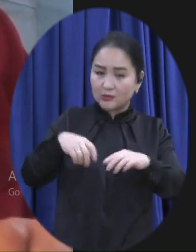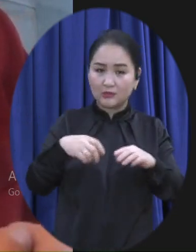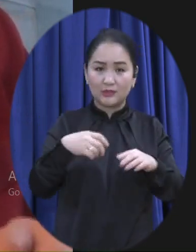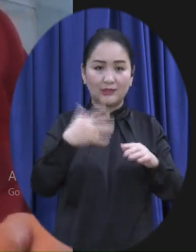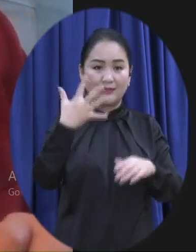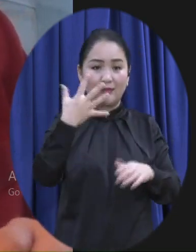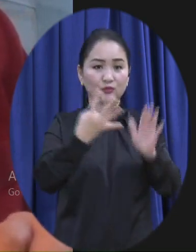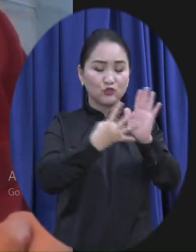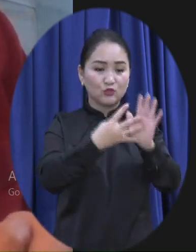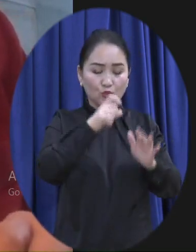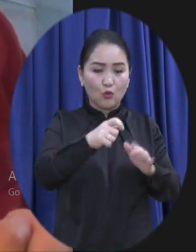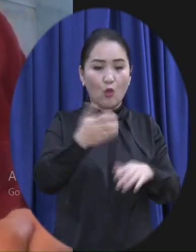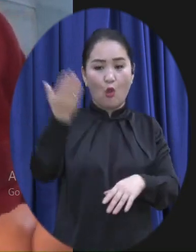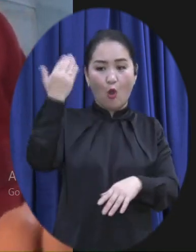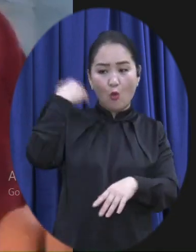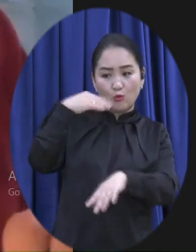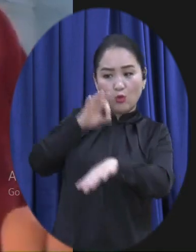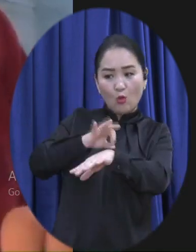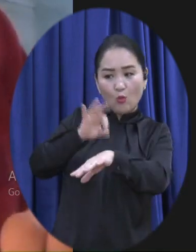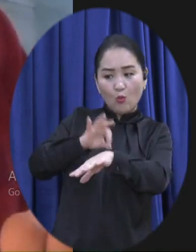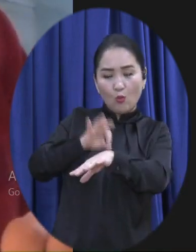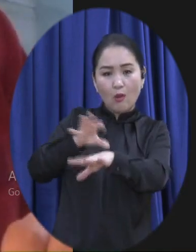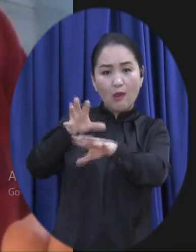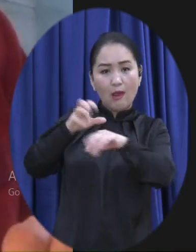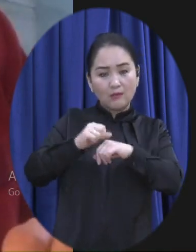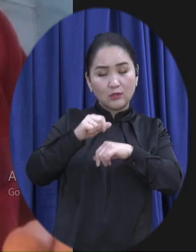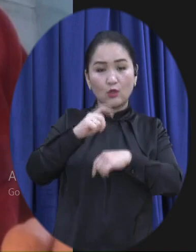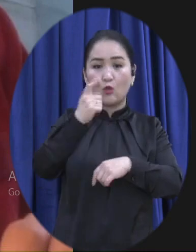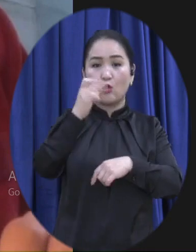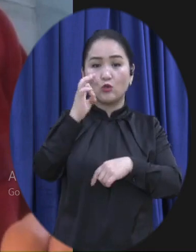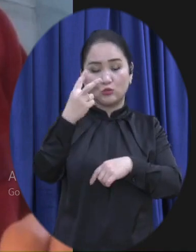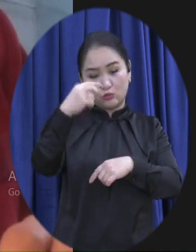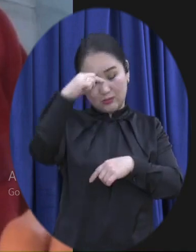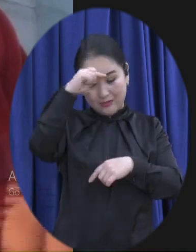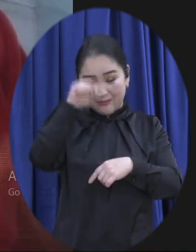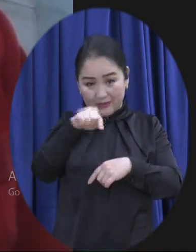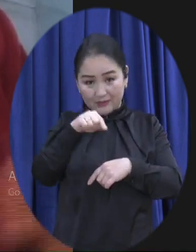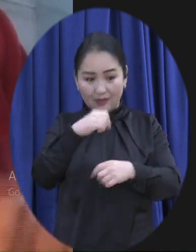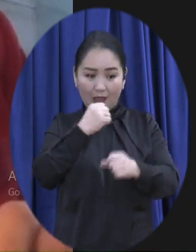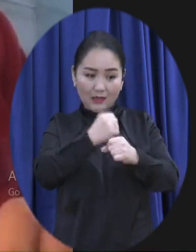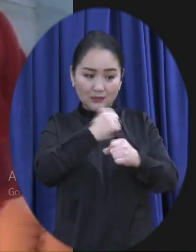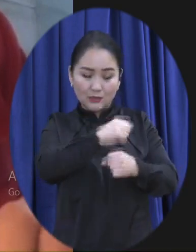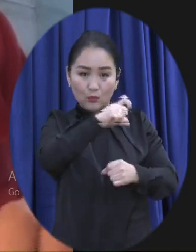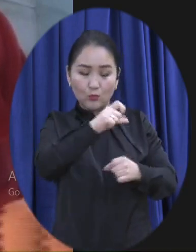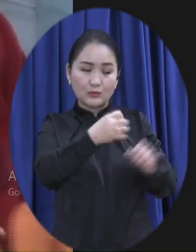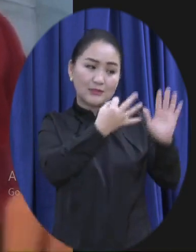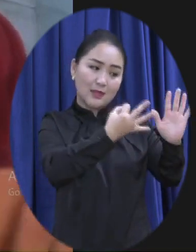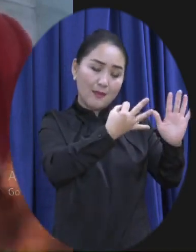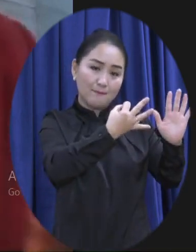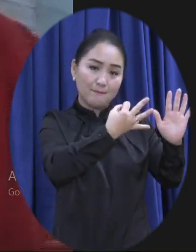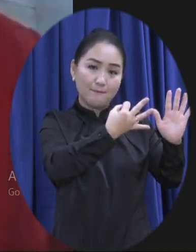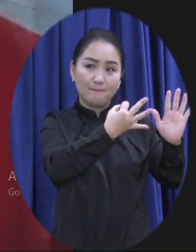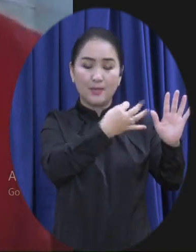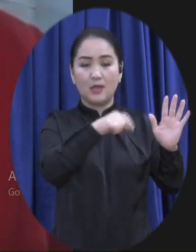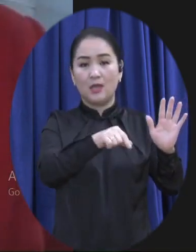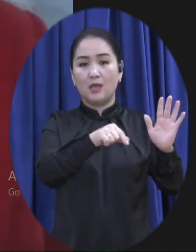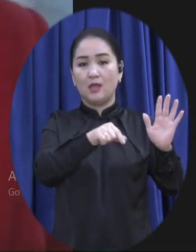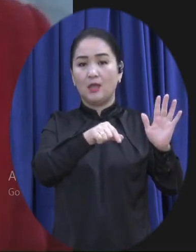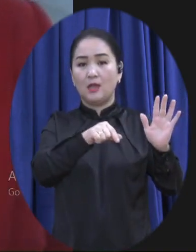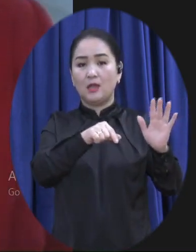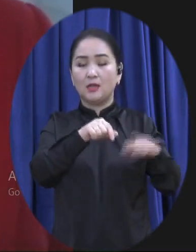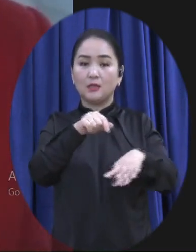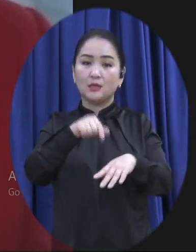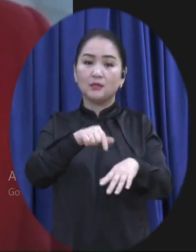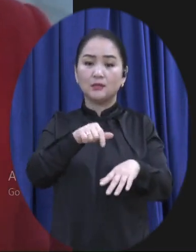аваад тусгаартад байгаа гэж ойлгосон. Энэ дунд халдварчин судлын үнсийн төвийн эмч ажилтнуудгээ 8 хүн байна гэж ойлгож байна. Тэгэхээр энэ 59 хүн